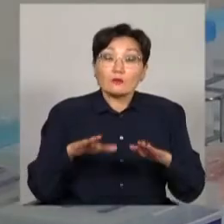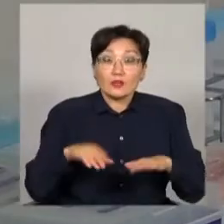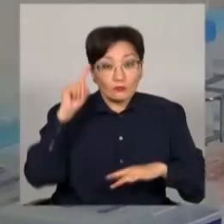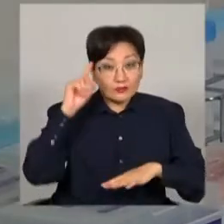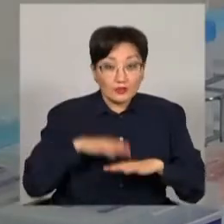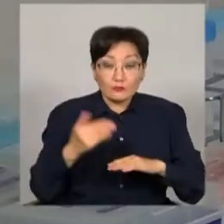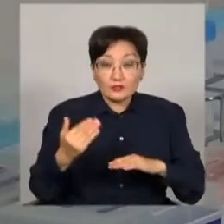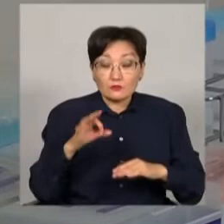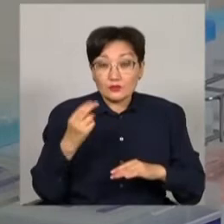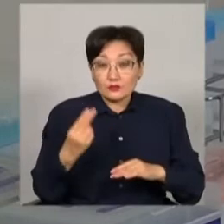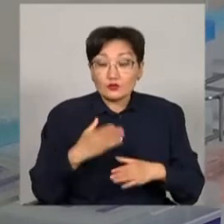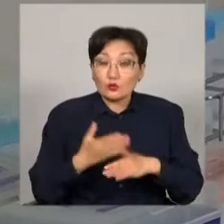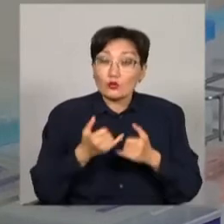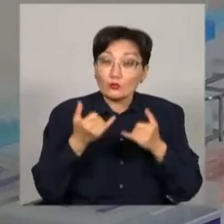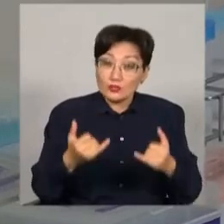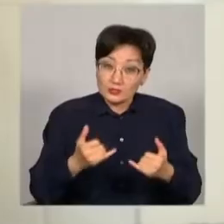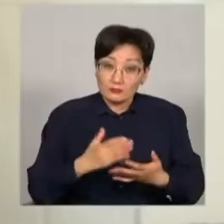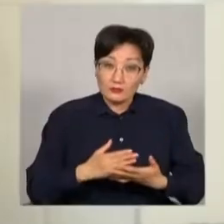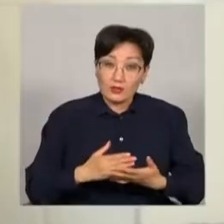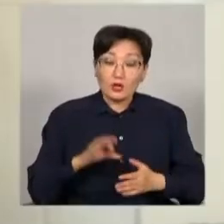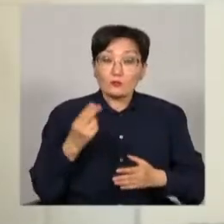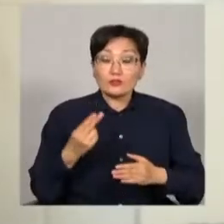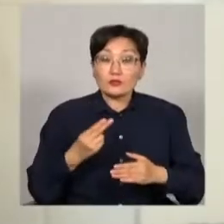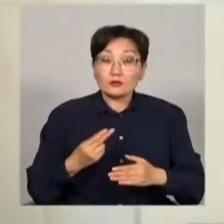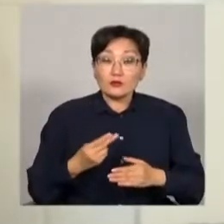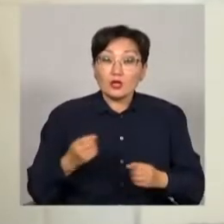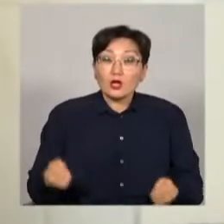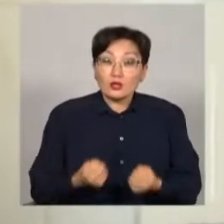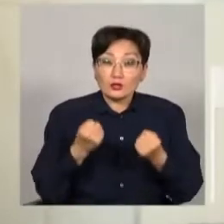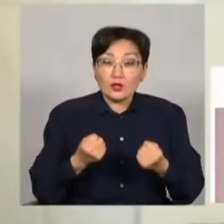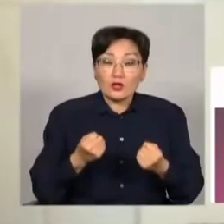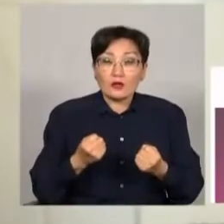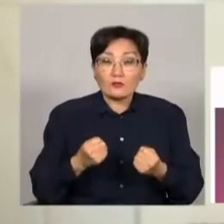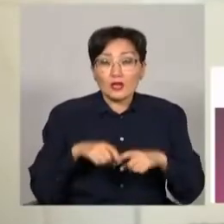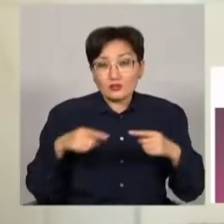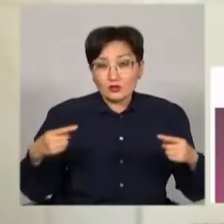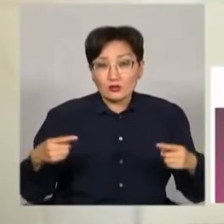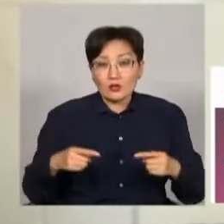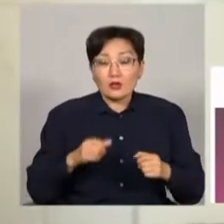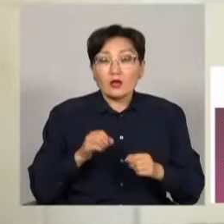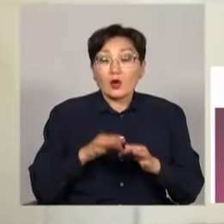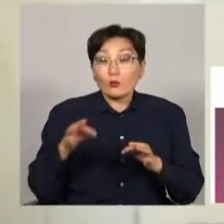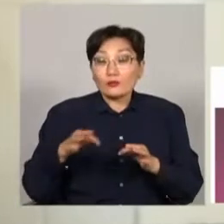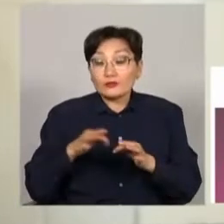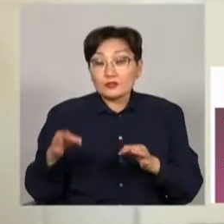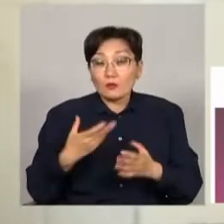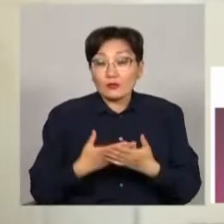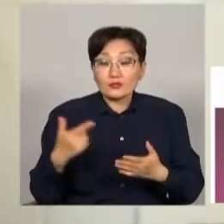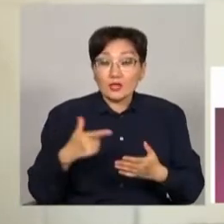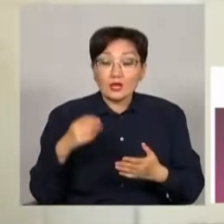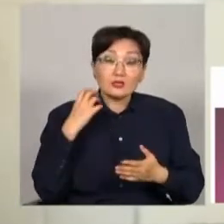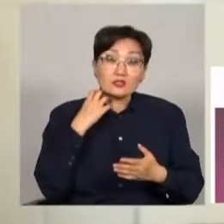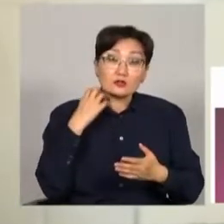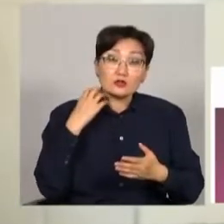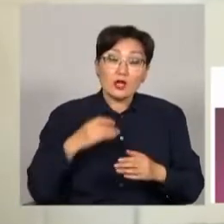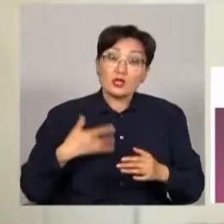әкімдік тарапынан әлеуметтік көмек көрсетіледі екен. Әлеуметтік қолдау әр жерде әртүрлі, кейбір облыстарда мысалға Атырау, Қызылорда,